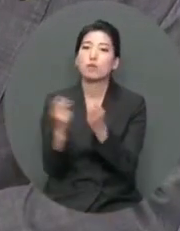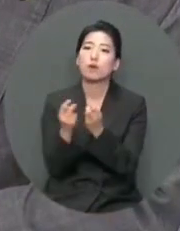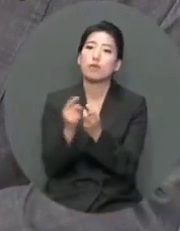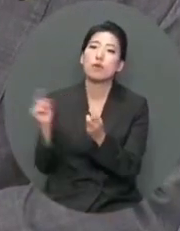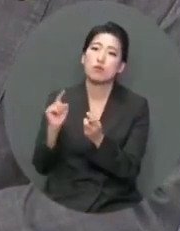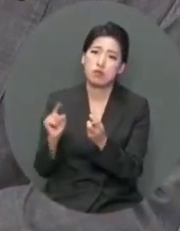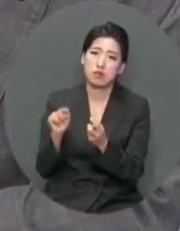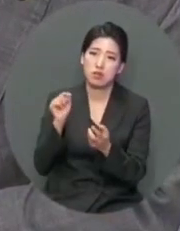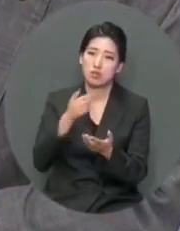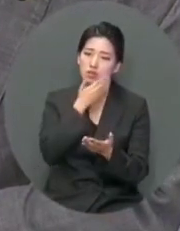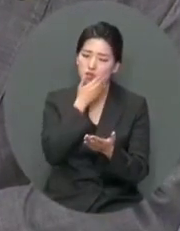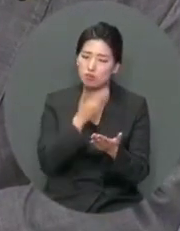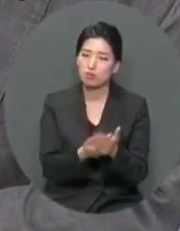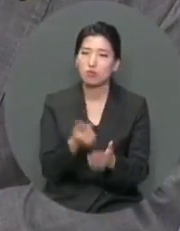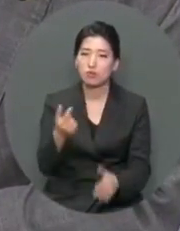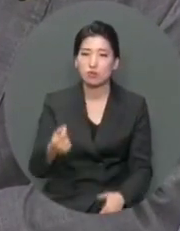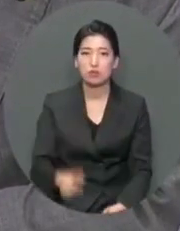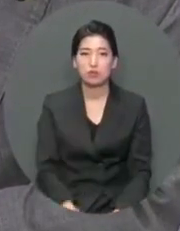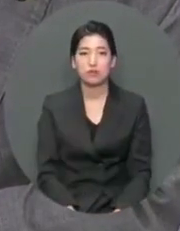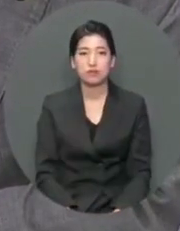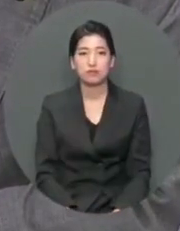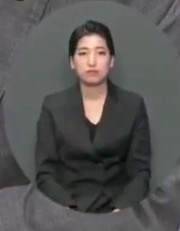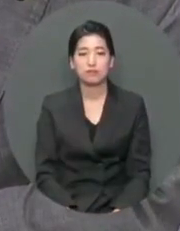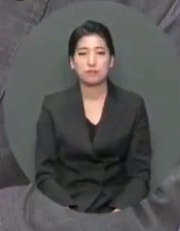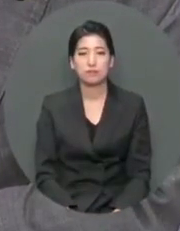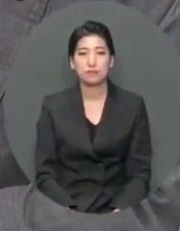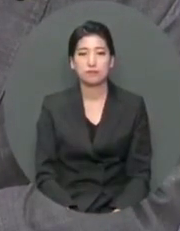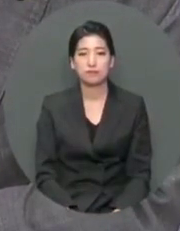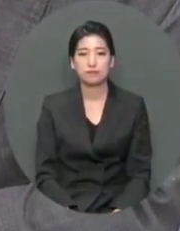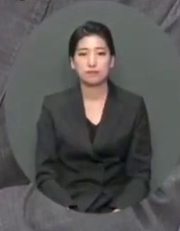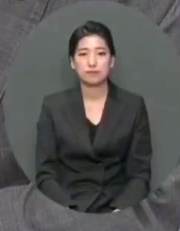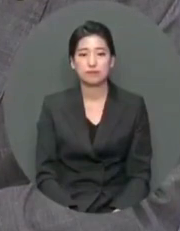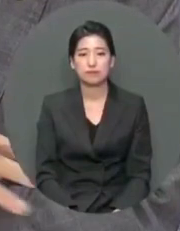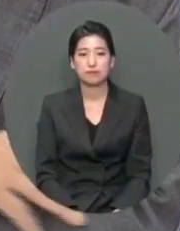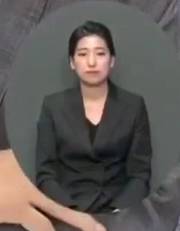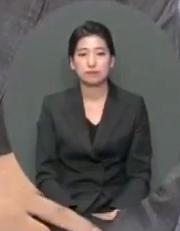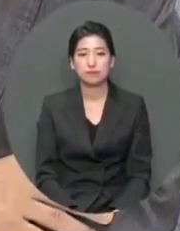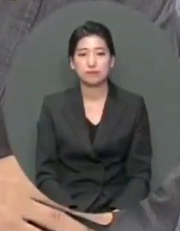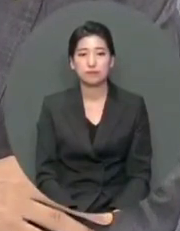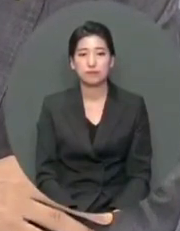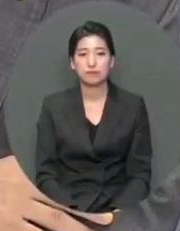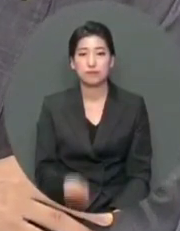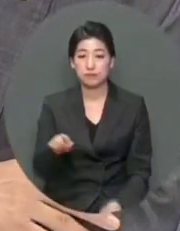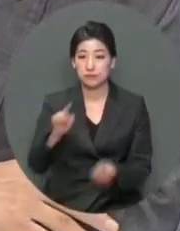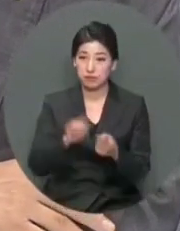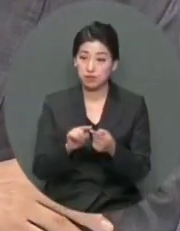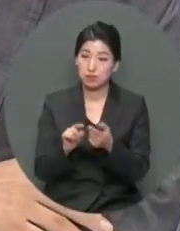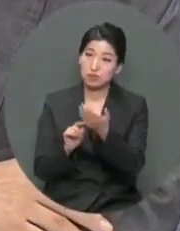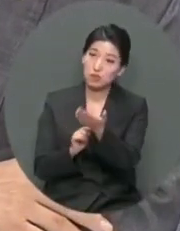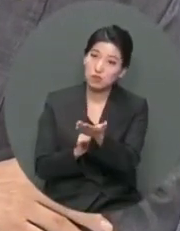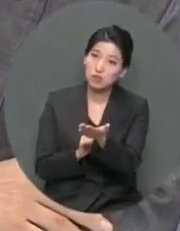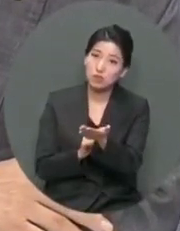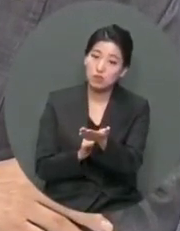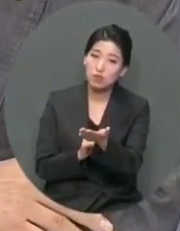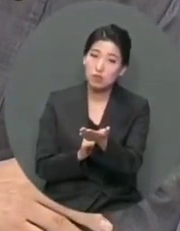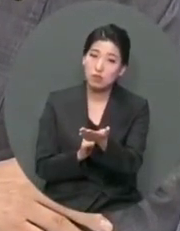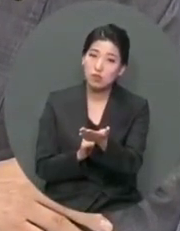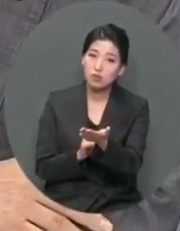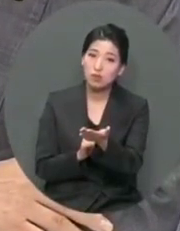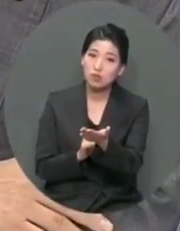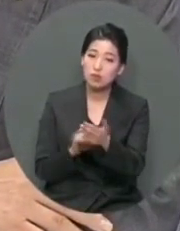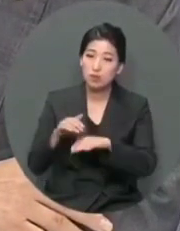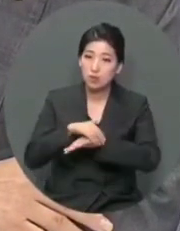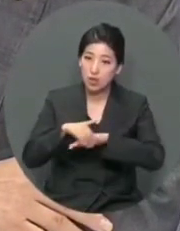가장 중요한 당면 과제다 이렇게 생각을 합니다. 네. 이 부분에 대해서 후보자님의